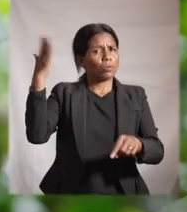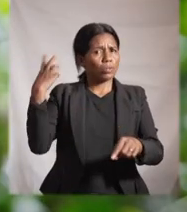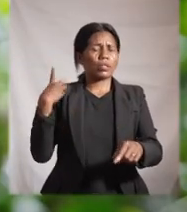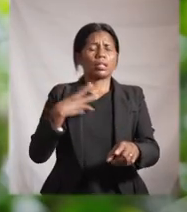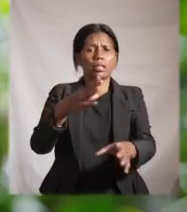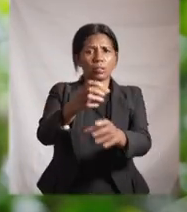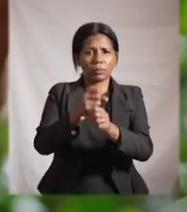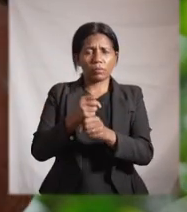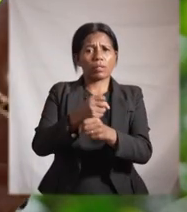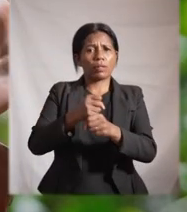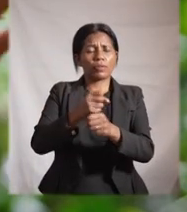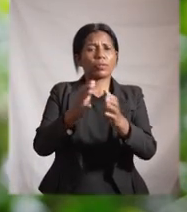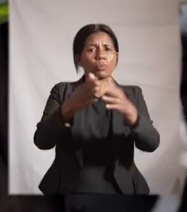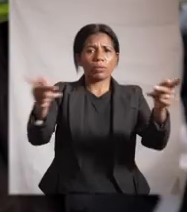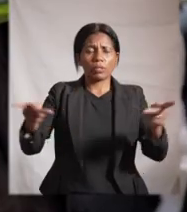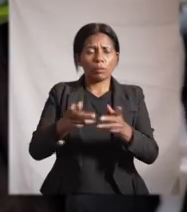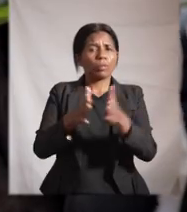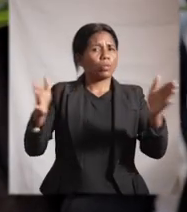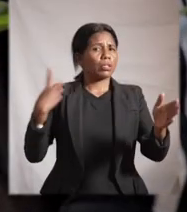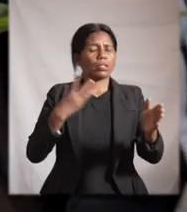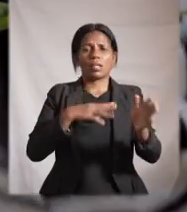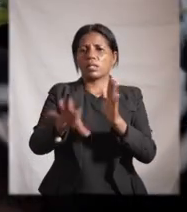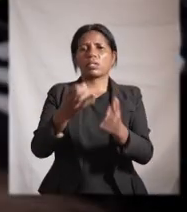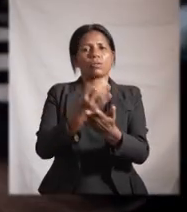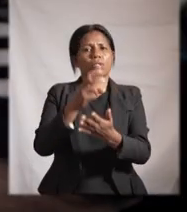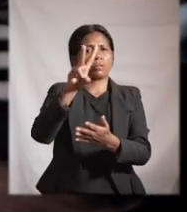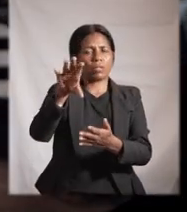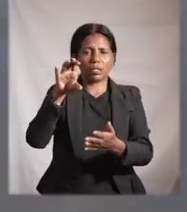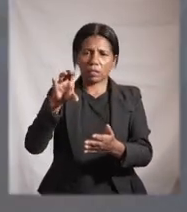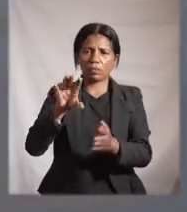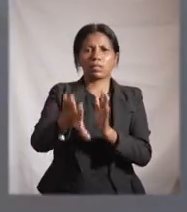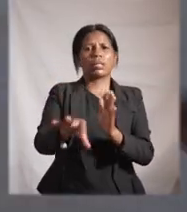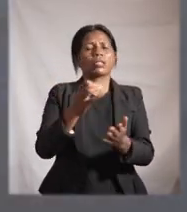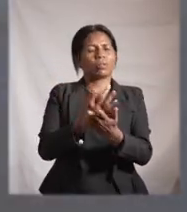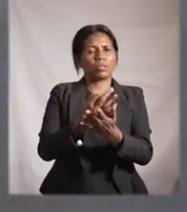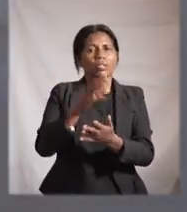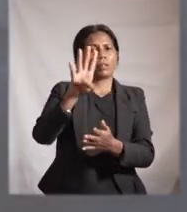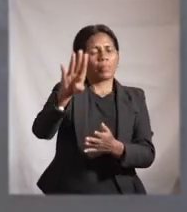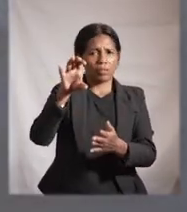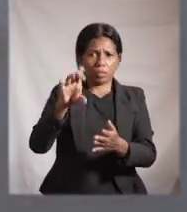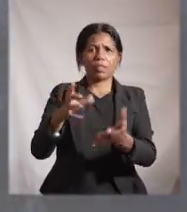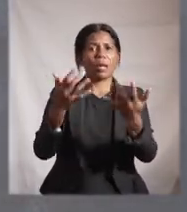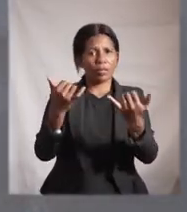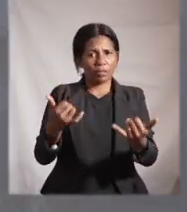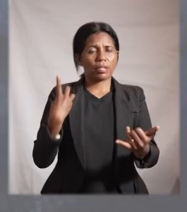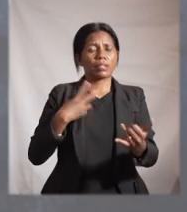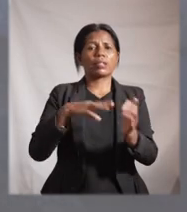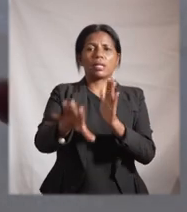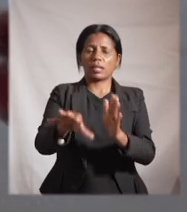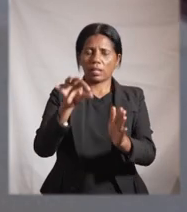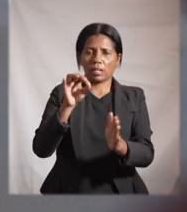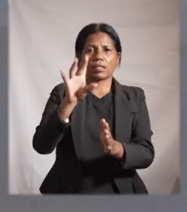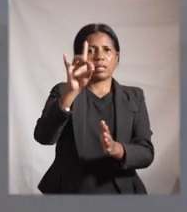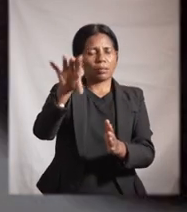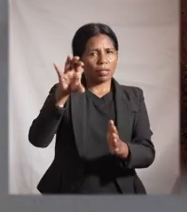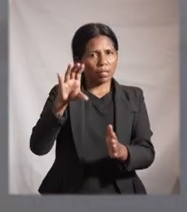ku café tos bot ne bele hutumos, sala hetan 200, hetan 400, mas agora ne hetan